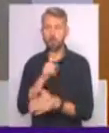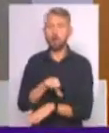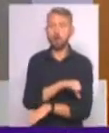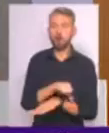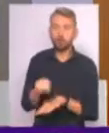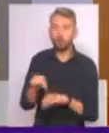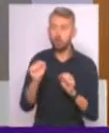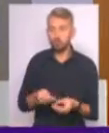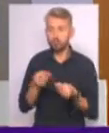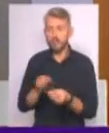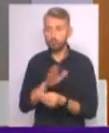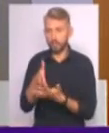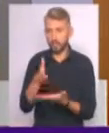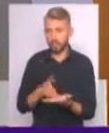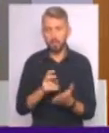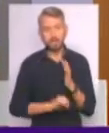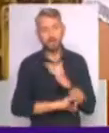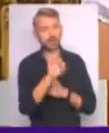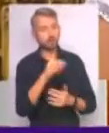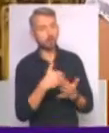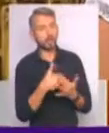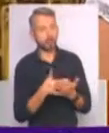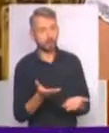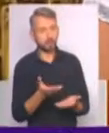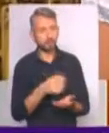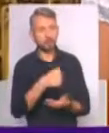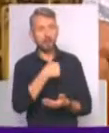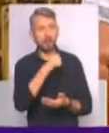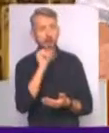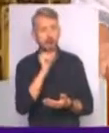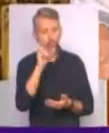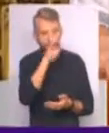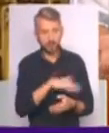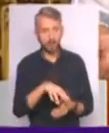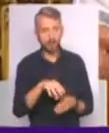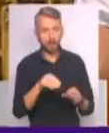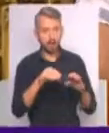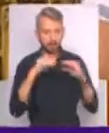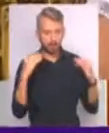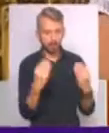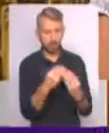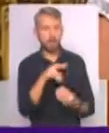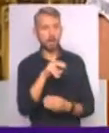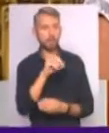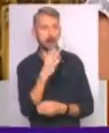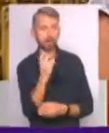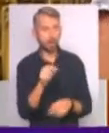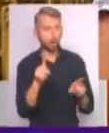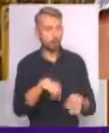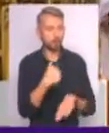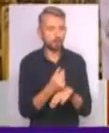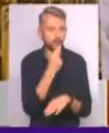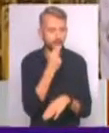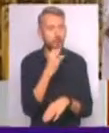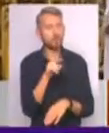можуть навіть не подати хліб. На Востокі, допустим, да, вот в арабських странах хліпешка – це теж основний із продуктів питання. Ну, там, вероятно,